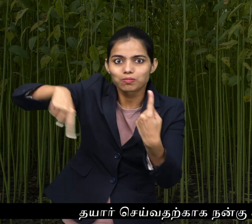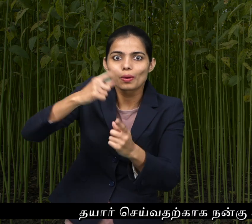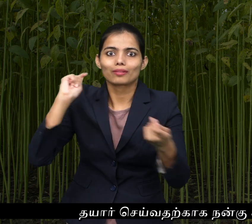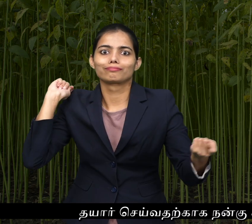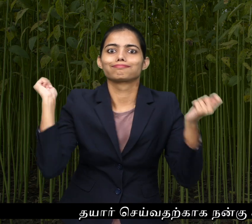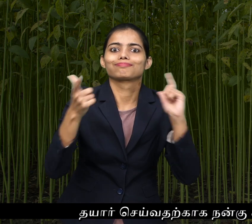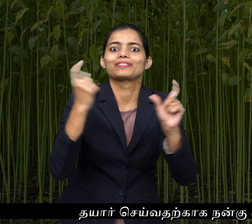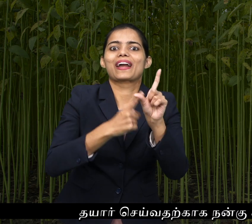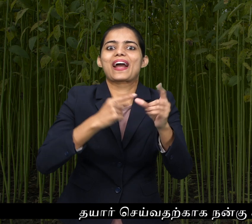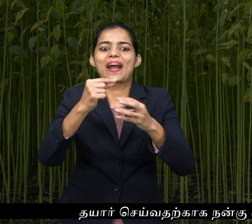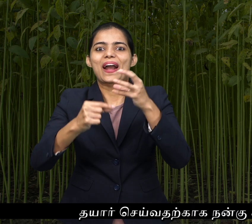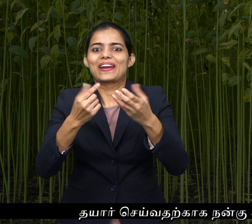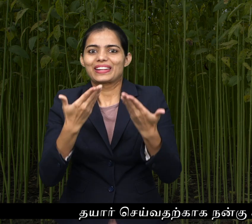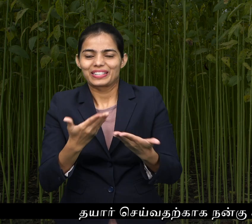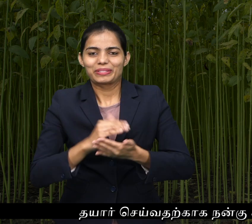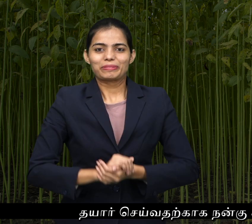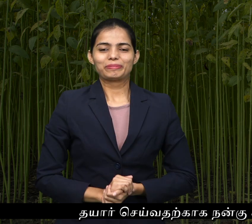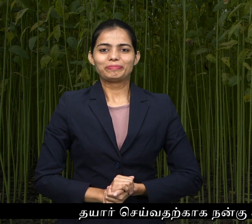செய்யப்படுகின்றன.